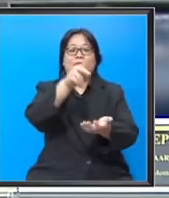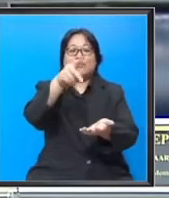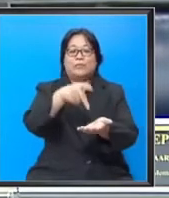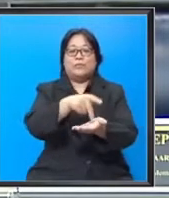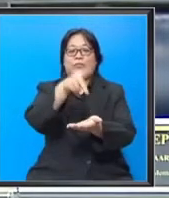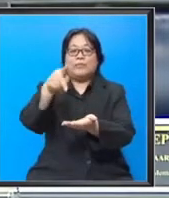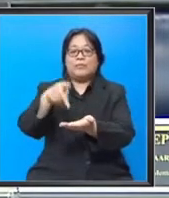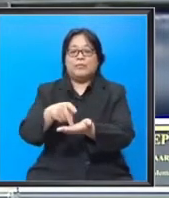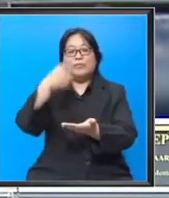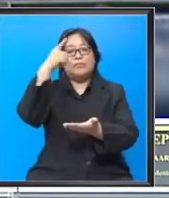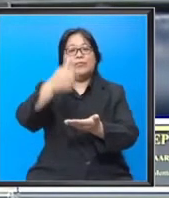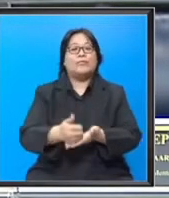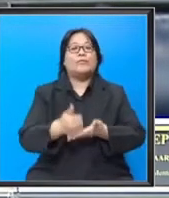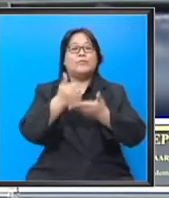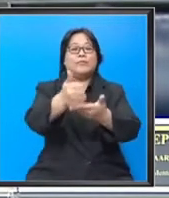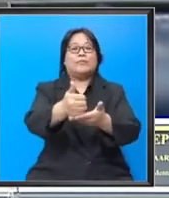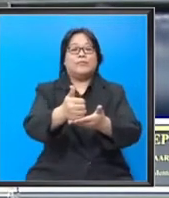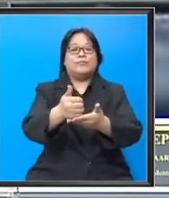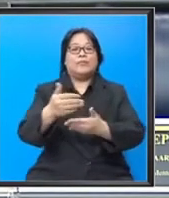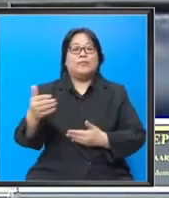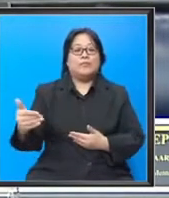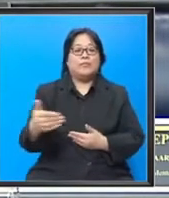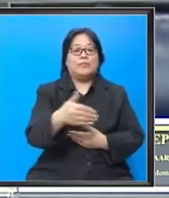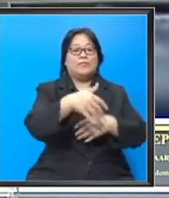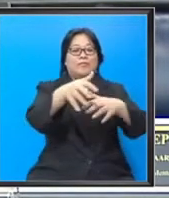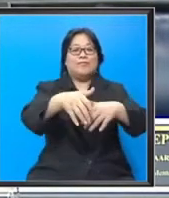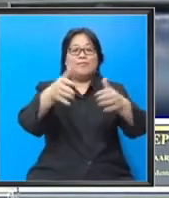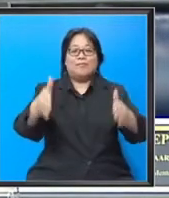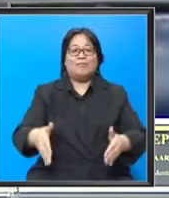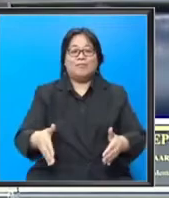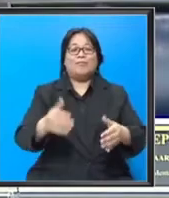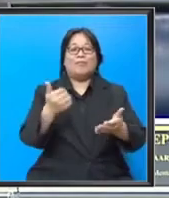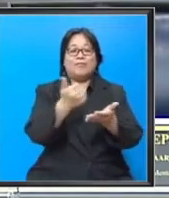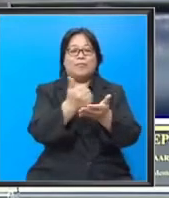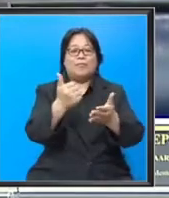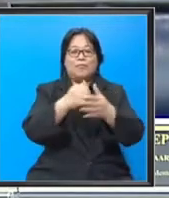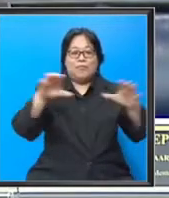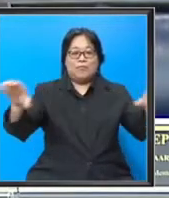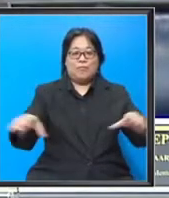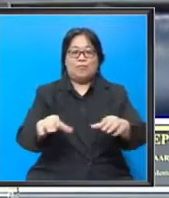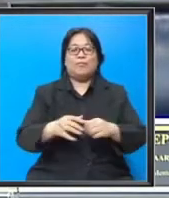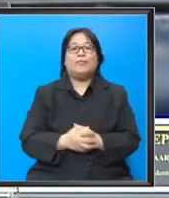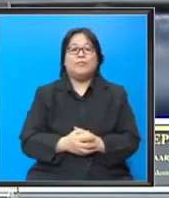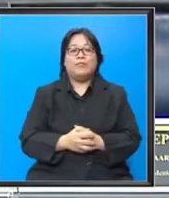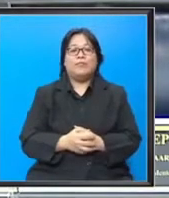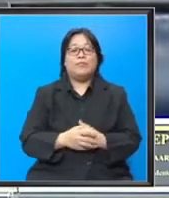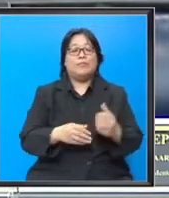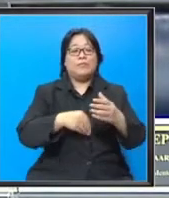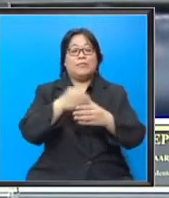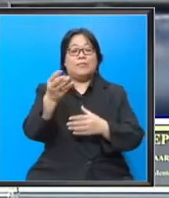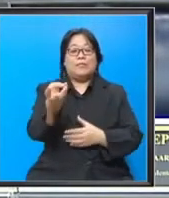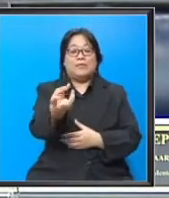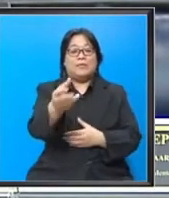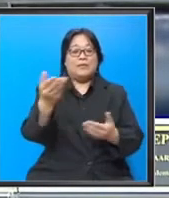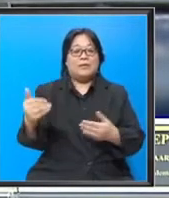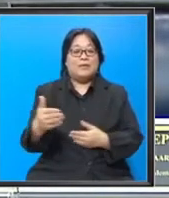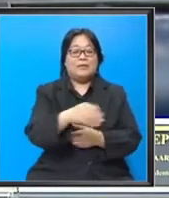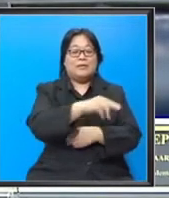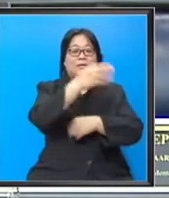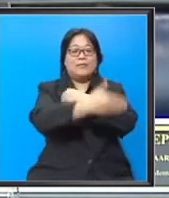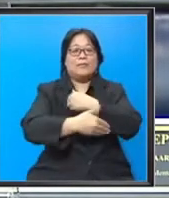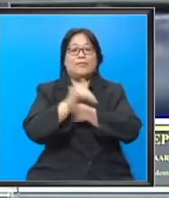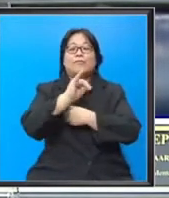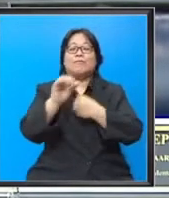berkenaan bagi membantu peternak mengembangkan hasil pengeluaran mereka pengeluaran benih ikan negara juga